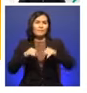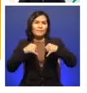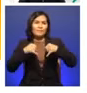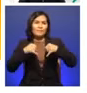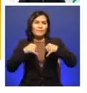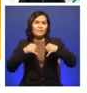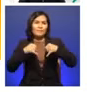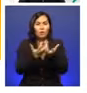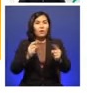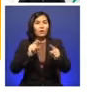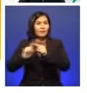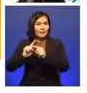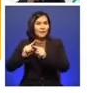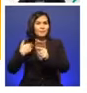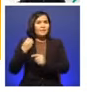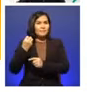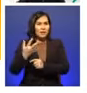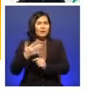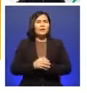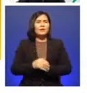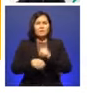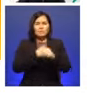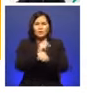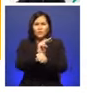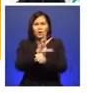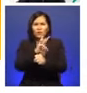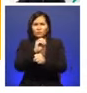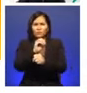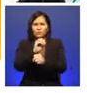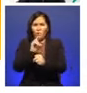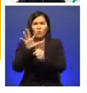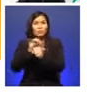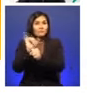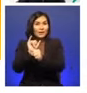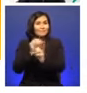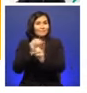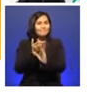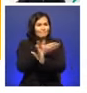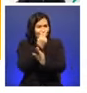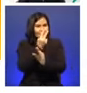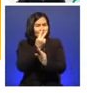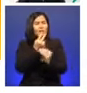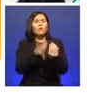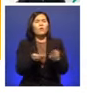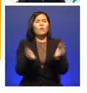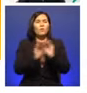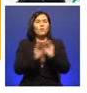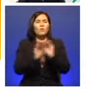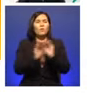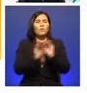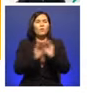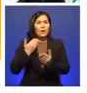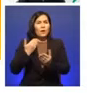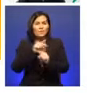ในปี2562เนี่ยก่อนเกิดสถานการณ์โควิดนะครับเรายังมีครัวเรือนกลุ่มรายได้สูง 10% นะ